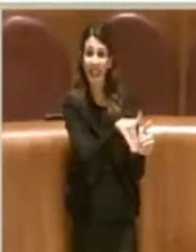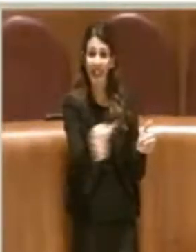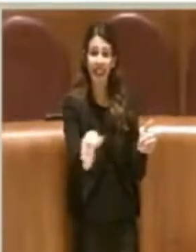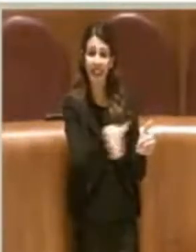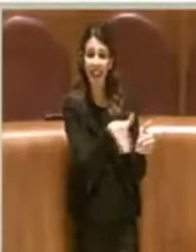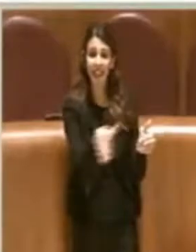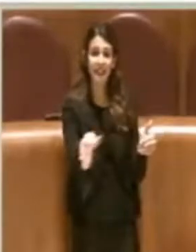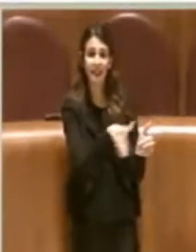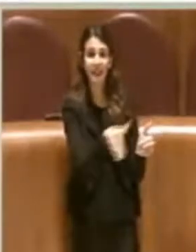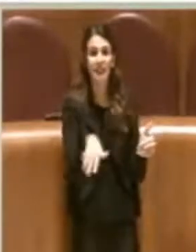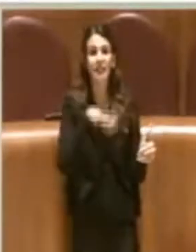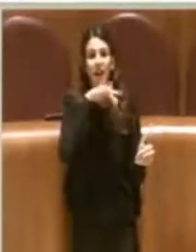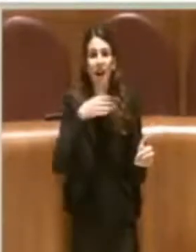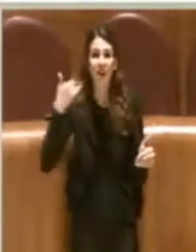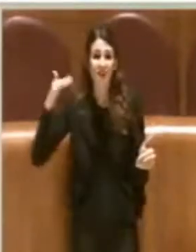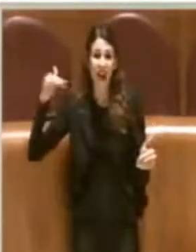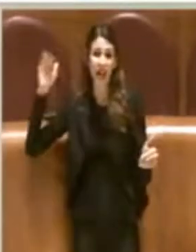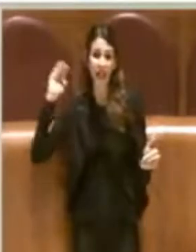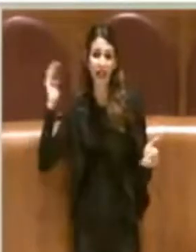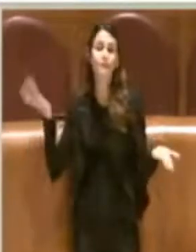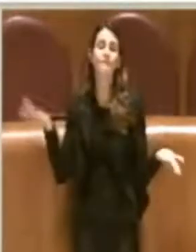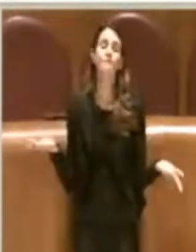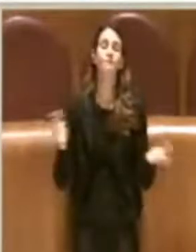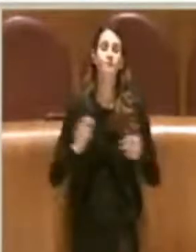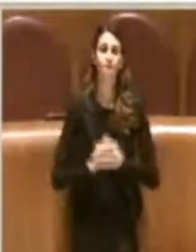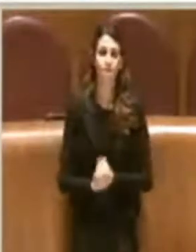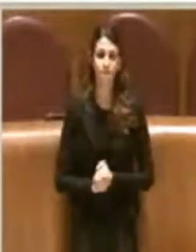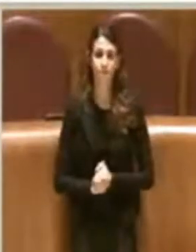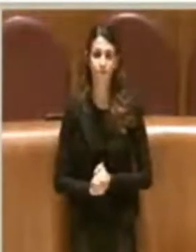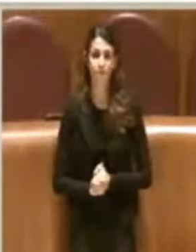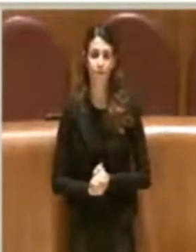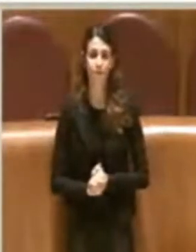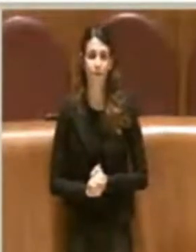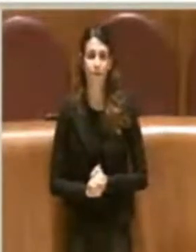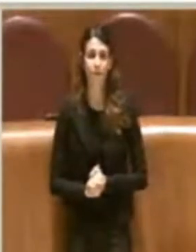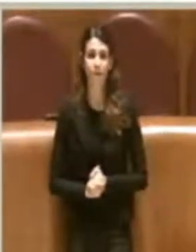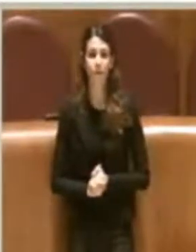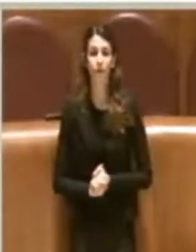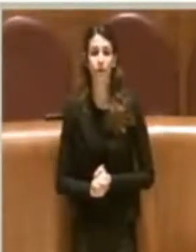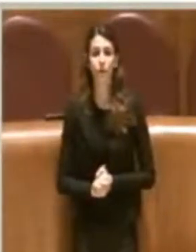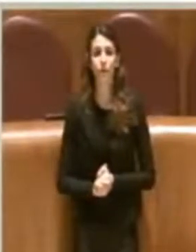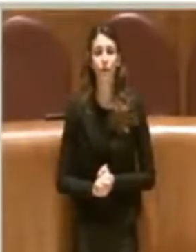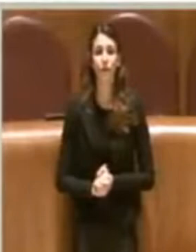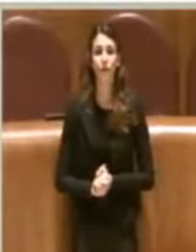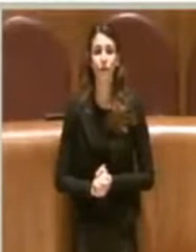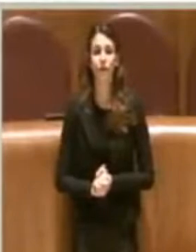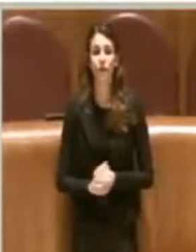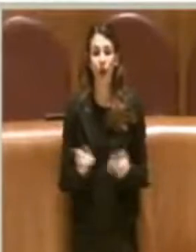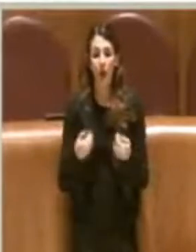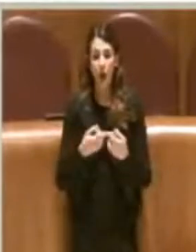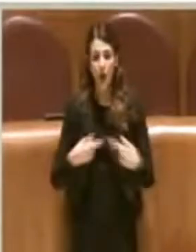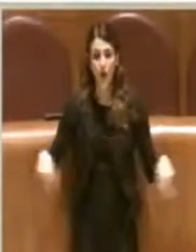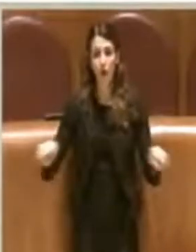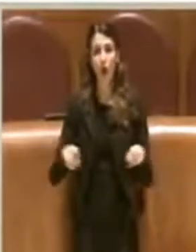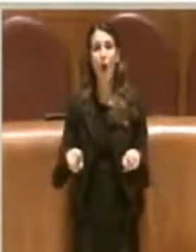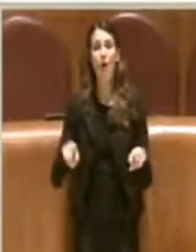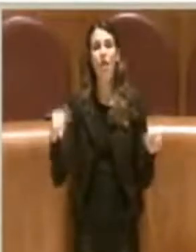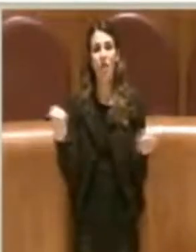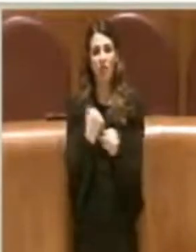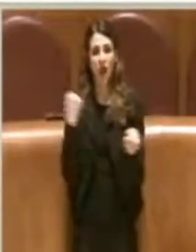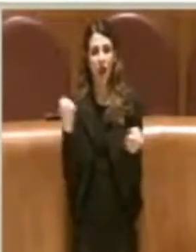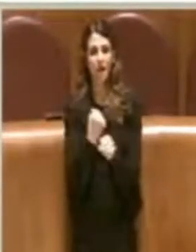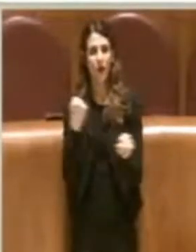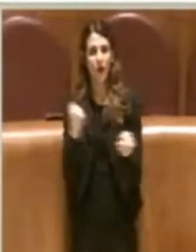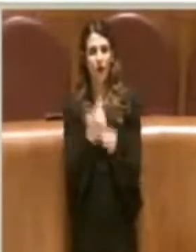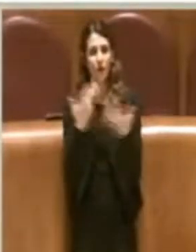risalenti insomma nel tempo quindi a questo punto e noi abbiamo sulla base del lavoro insomma fatto è